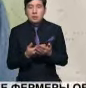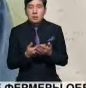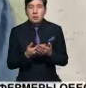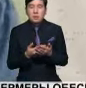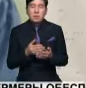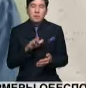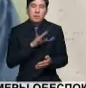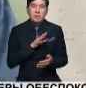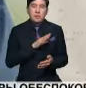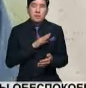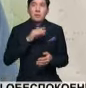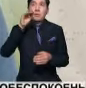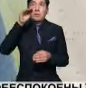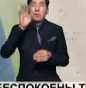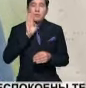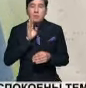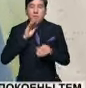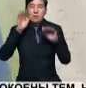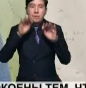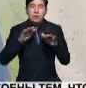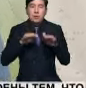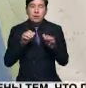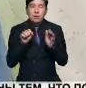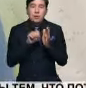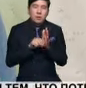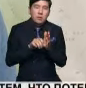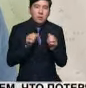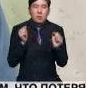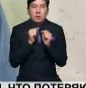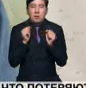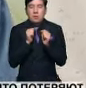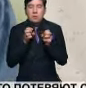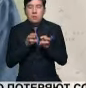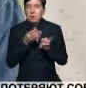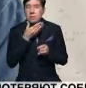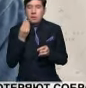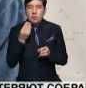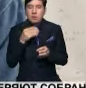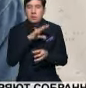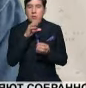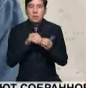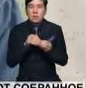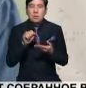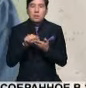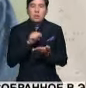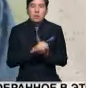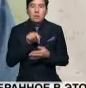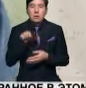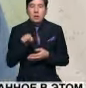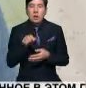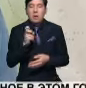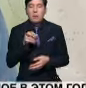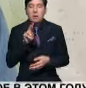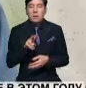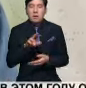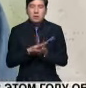Во время дождя с потолка течет вода, а зимой дом не отапливается. У меня имеются заключительные экспертные документы о его аварийном